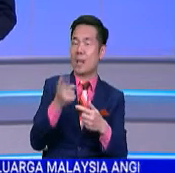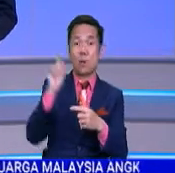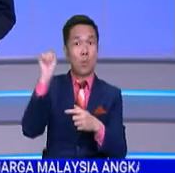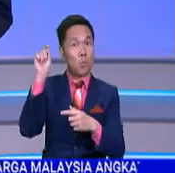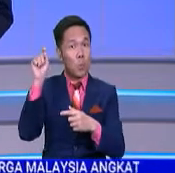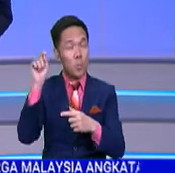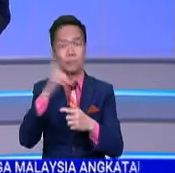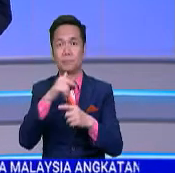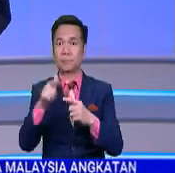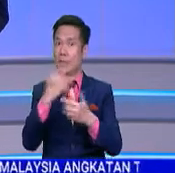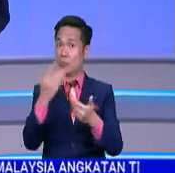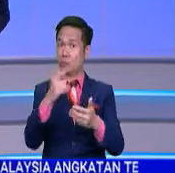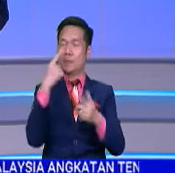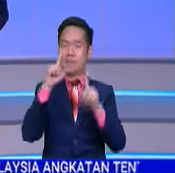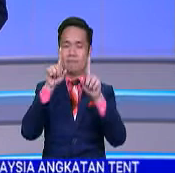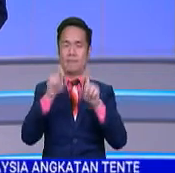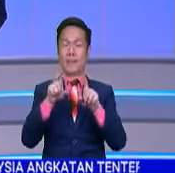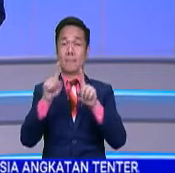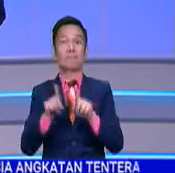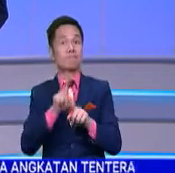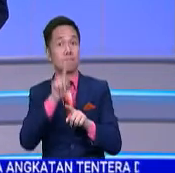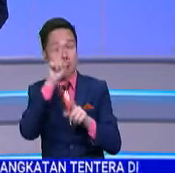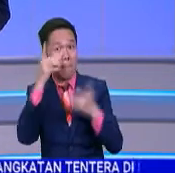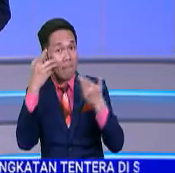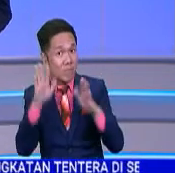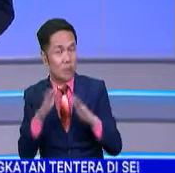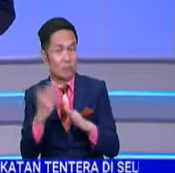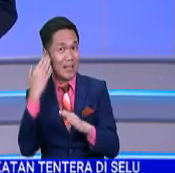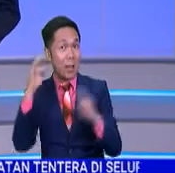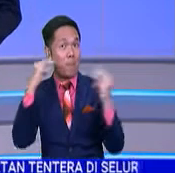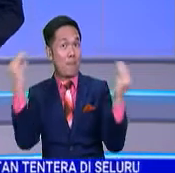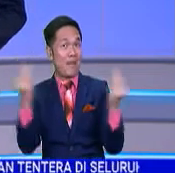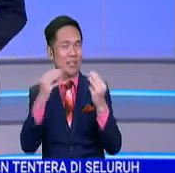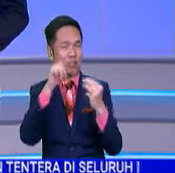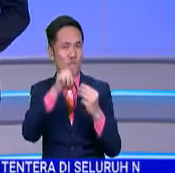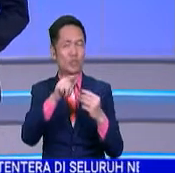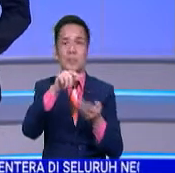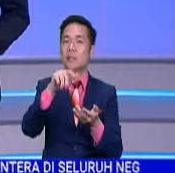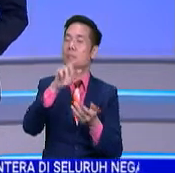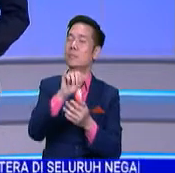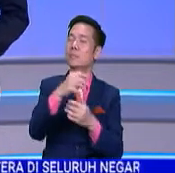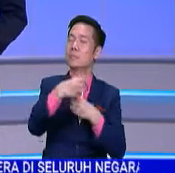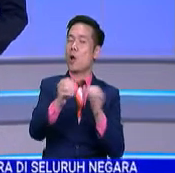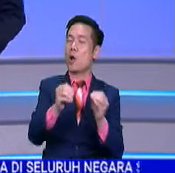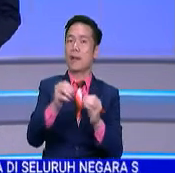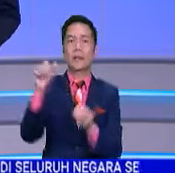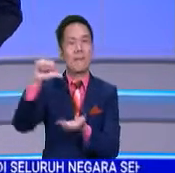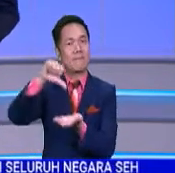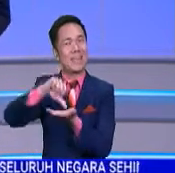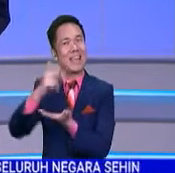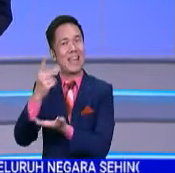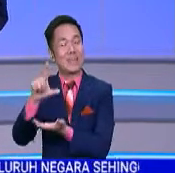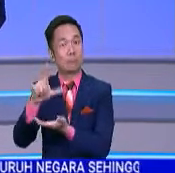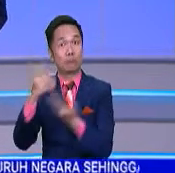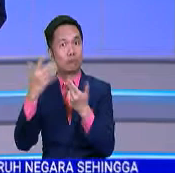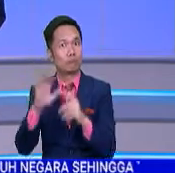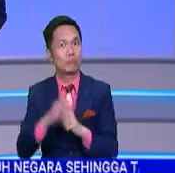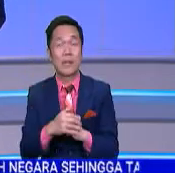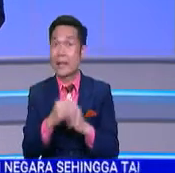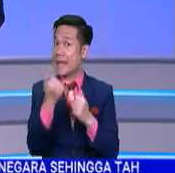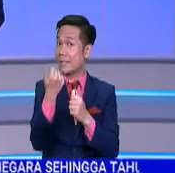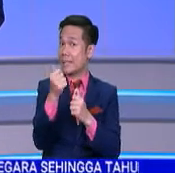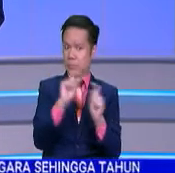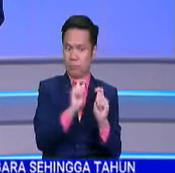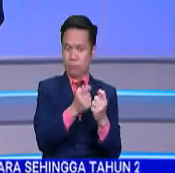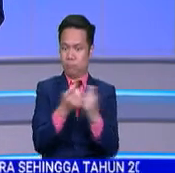melangsungkan majelis hujan semalam majelis yang dilangsungkan secara mayadi Ibu percobaan fieldy ibu negara itu turut menyaksikan